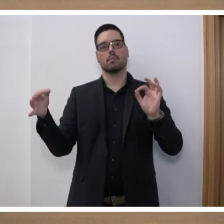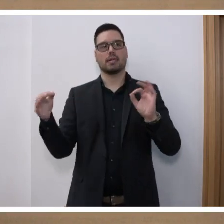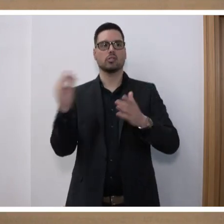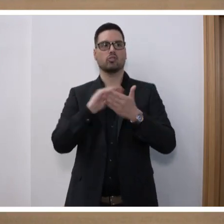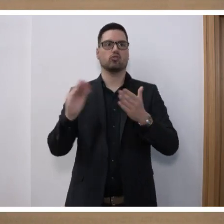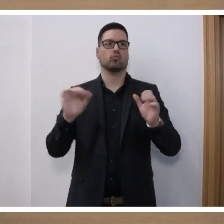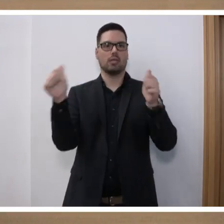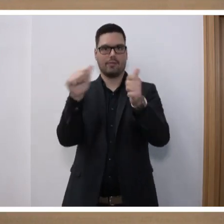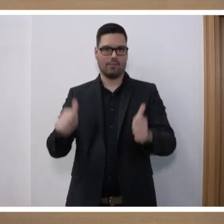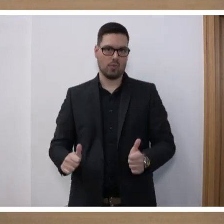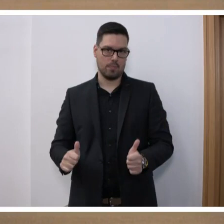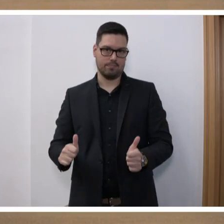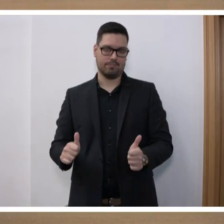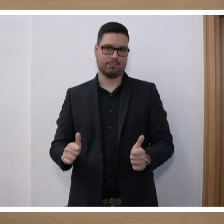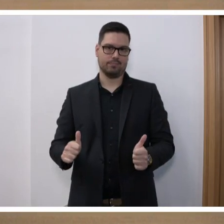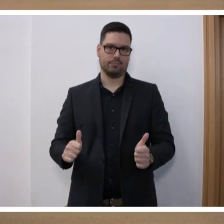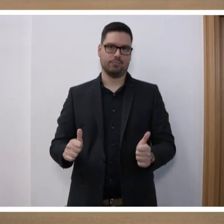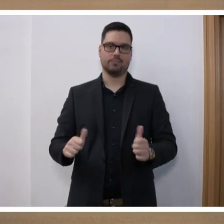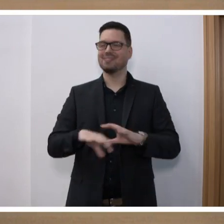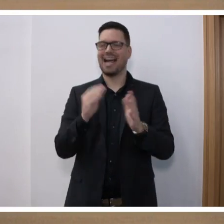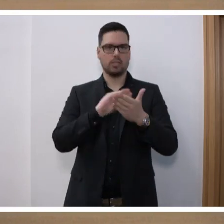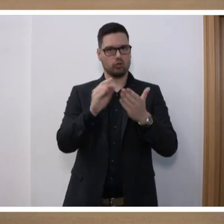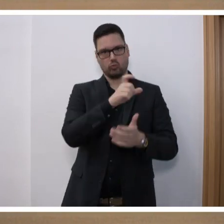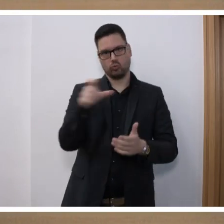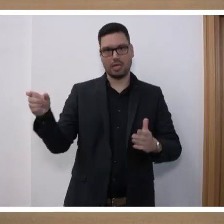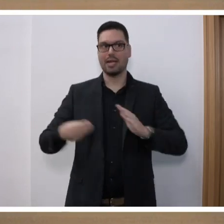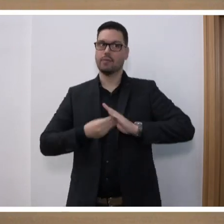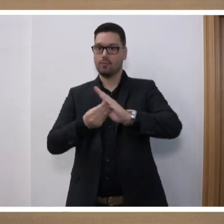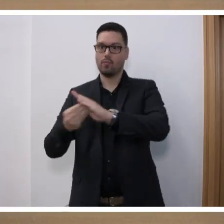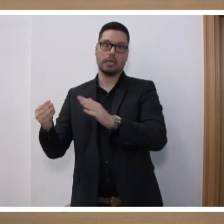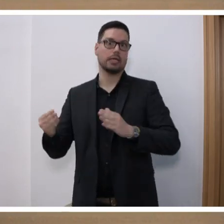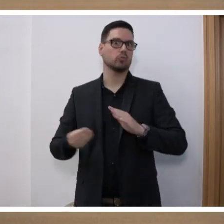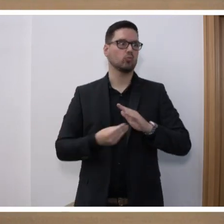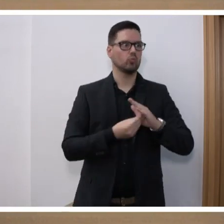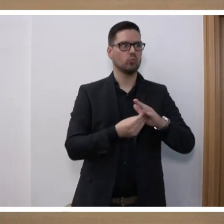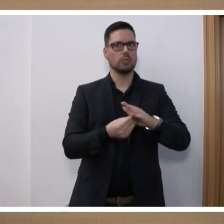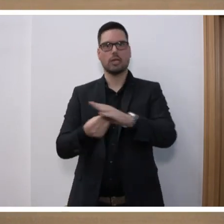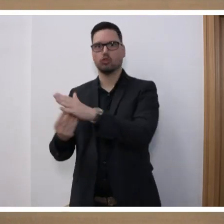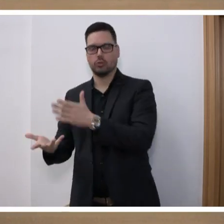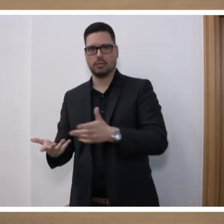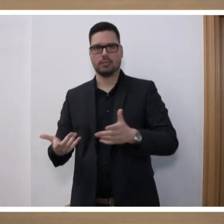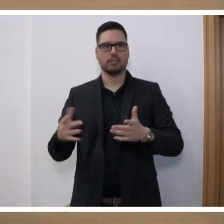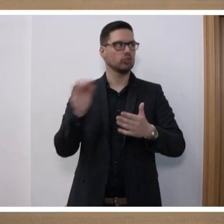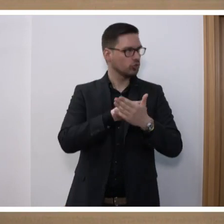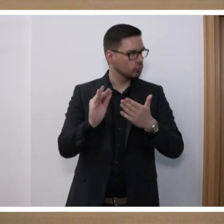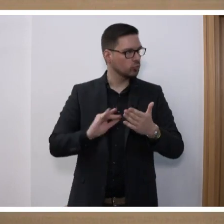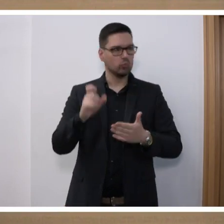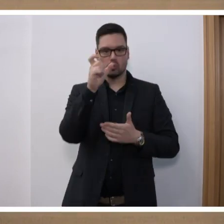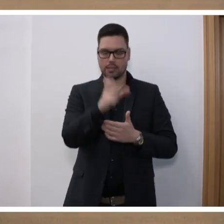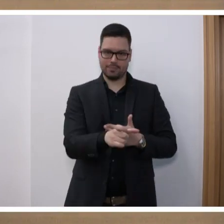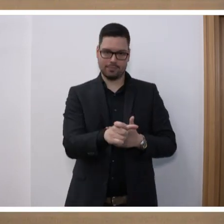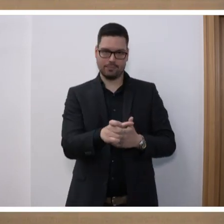Schulform werden alle Schülerinnen und Schüler gefördert und unterstützt. Besteht bei einer Schülerin oder einem Schüler